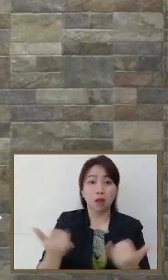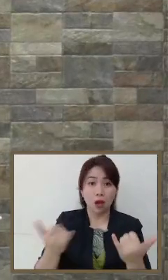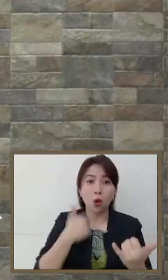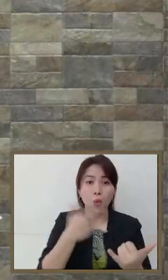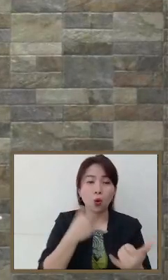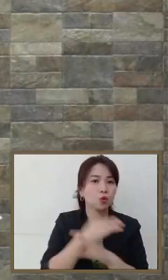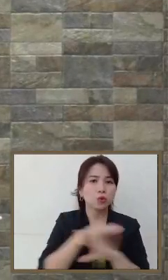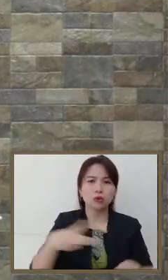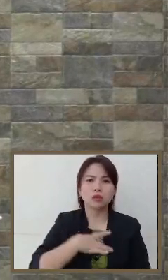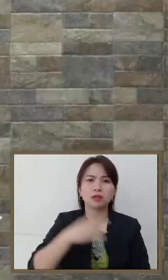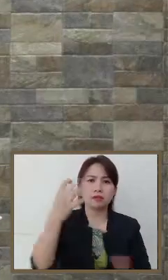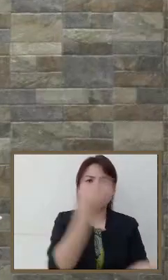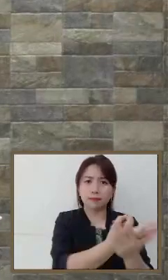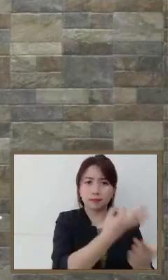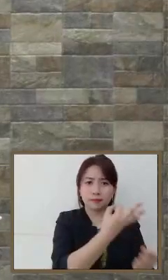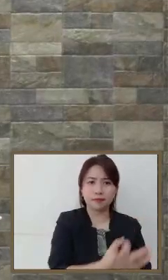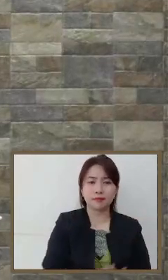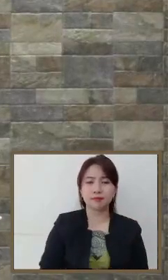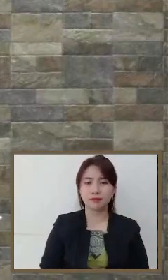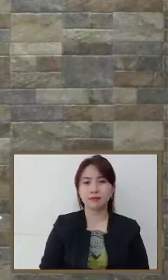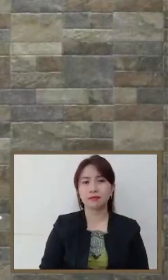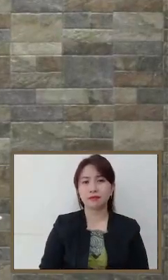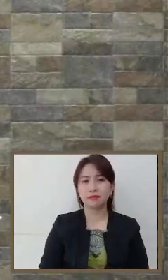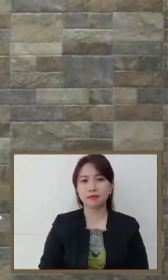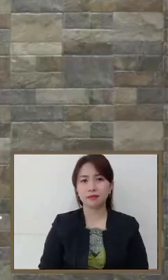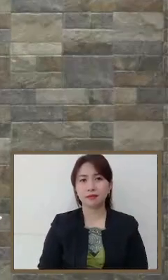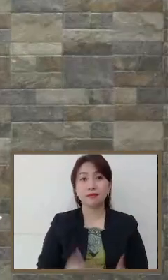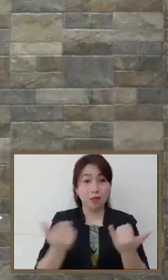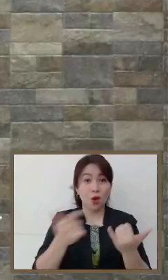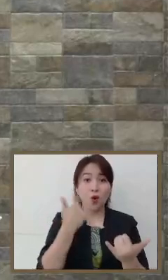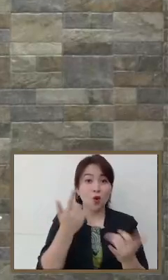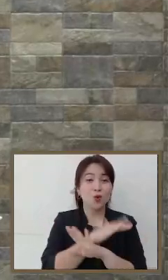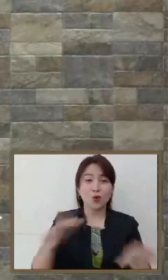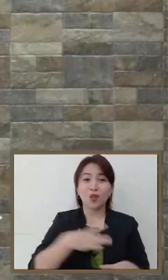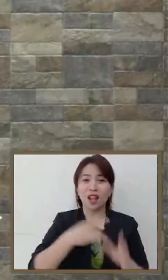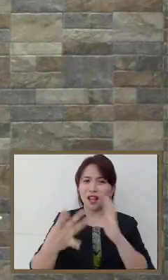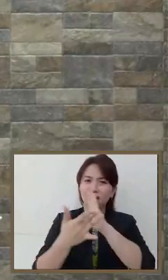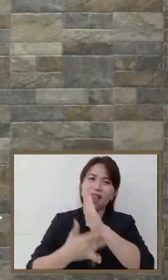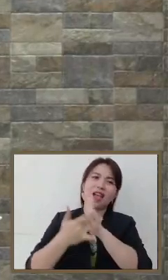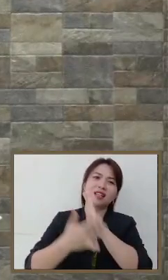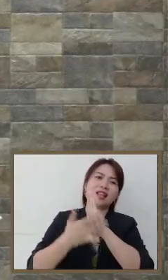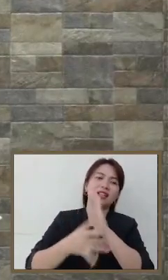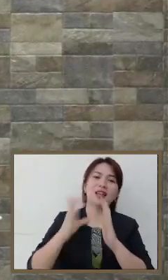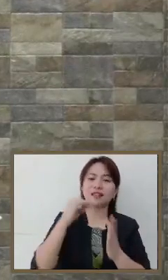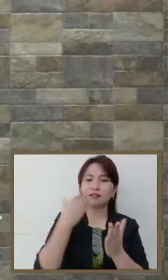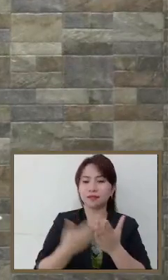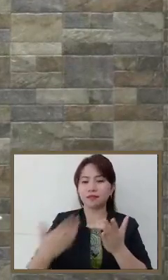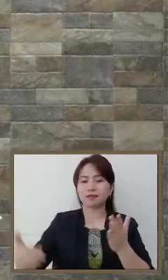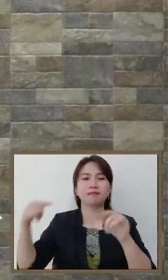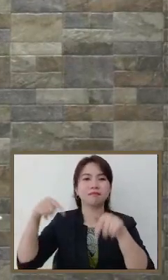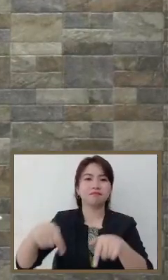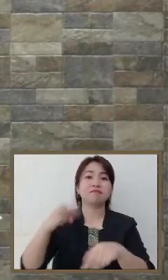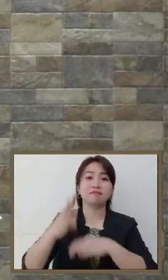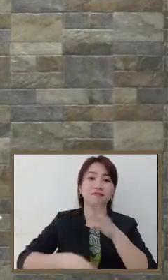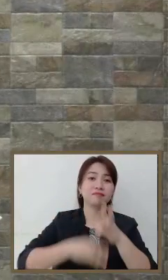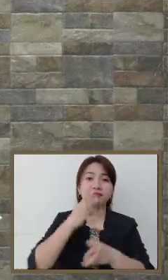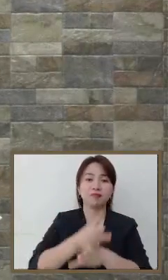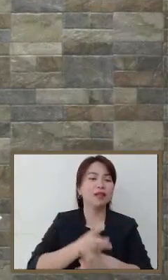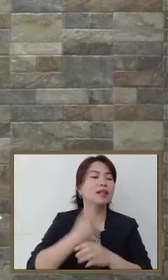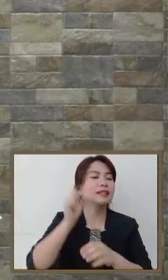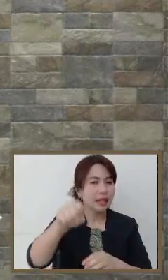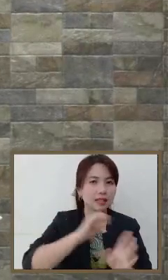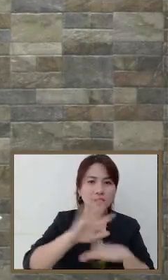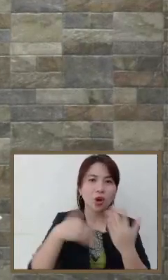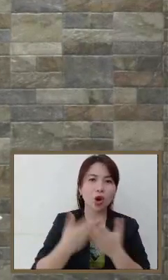atin Sinong ayaw ng gadget sa atin Sinong ayaw ng mga bagay sa ibabaw ng lupang ito lahat